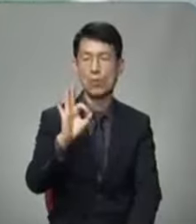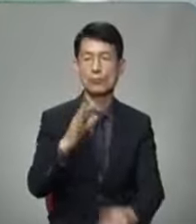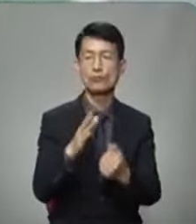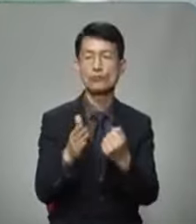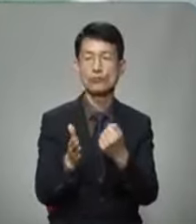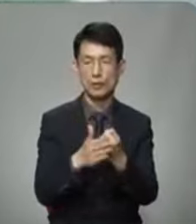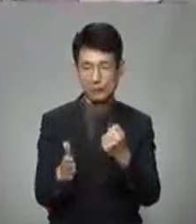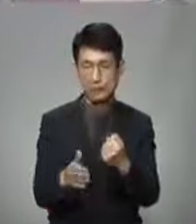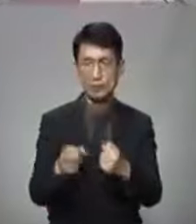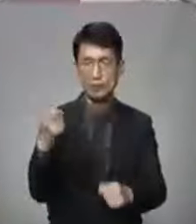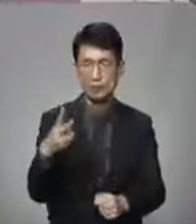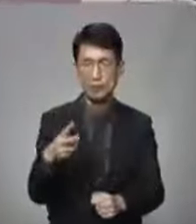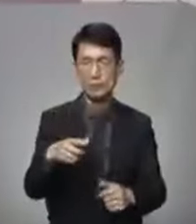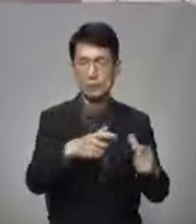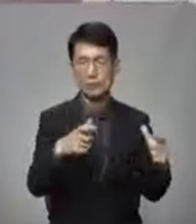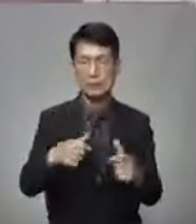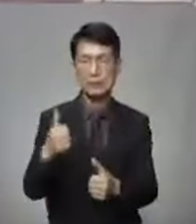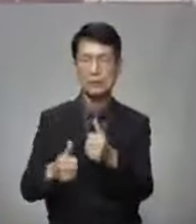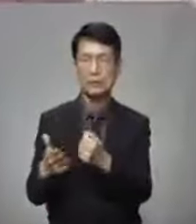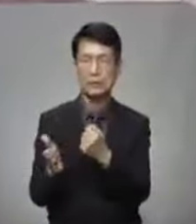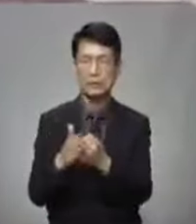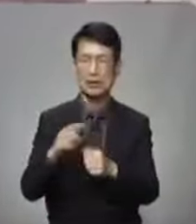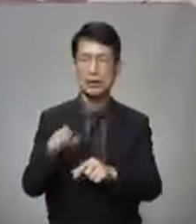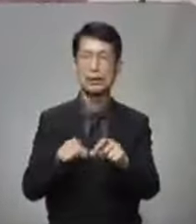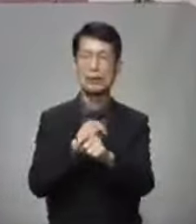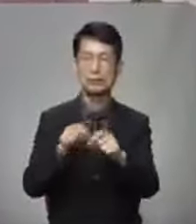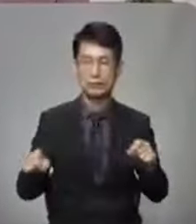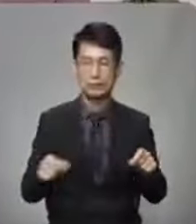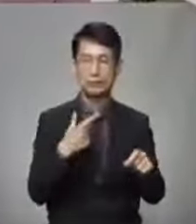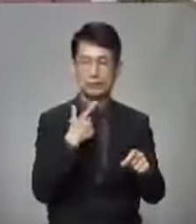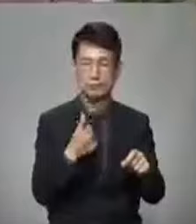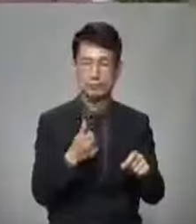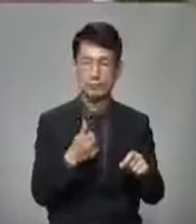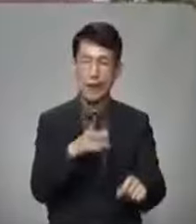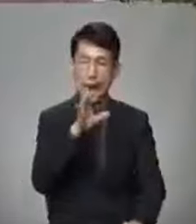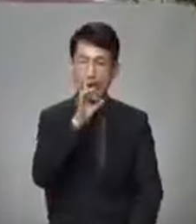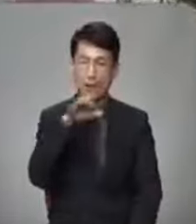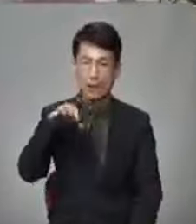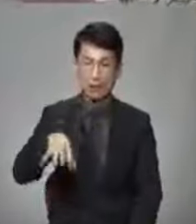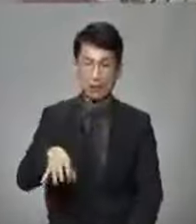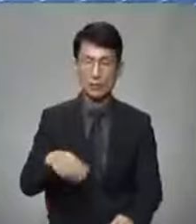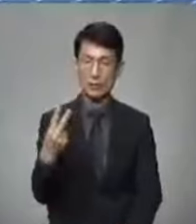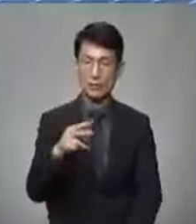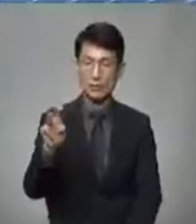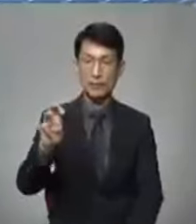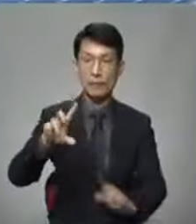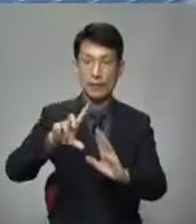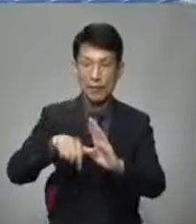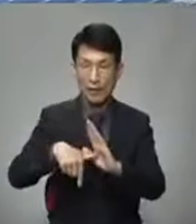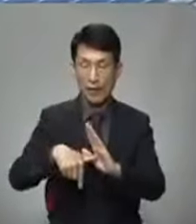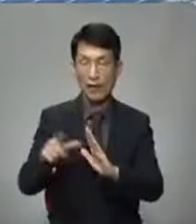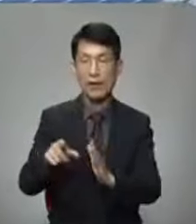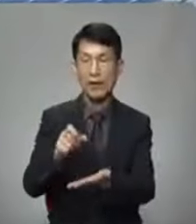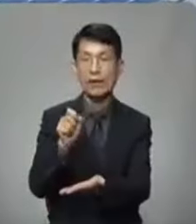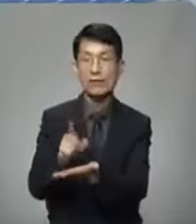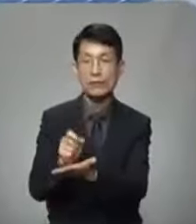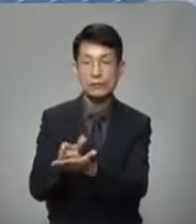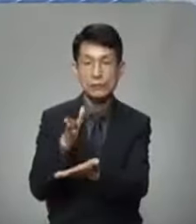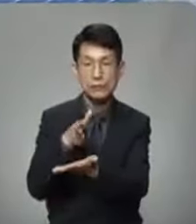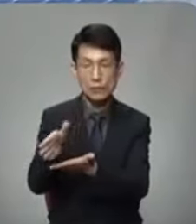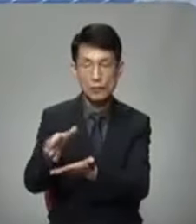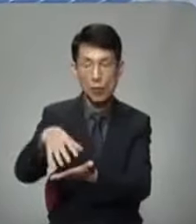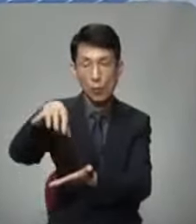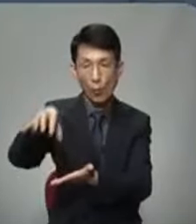등으로 잠정 중단됐습니다. 앞서 강릉시도 2030년까지 축구 전용 경기장 등을 갖춘